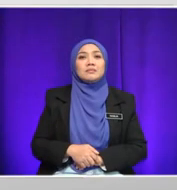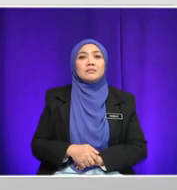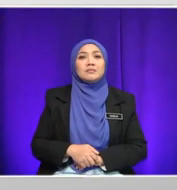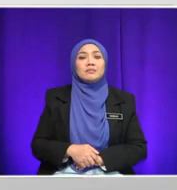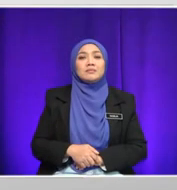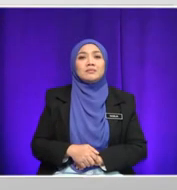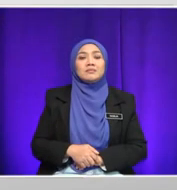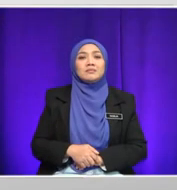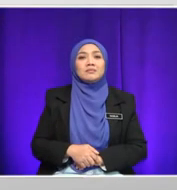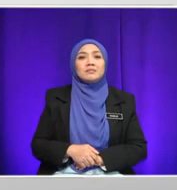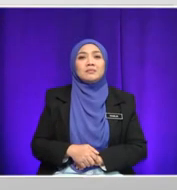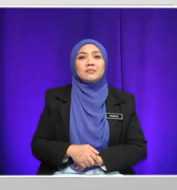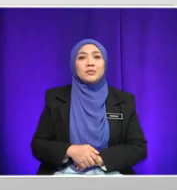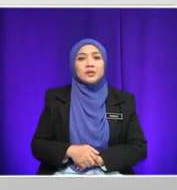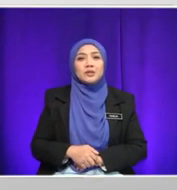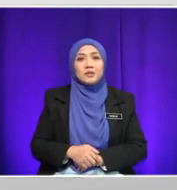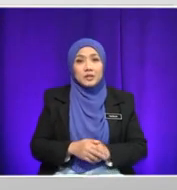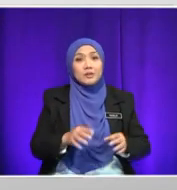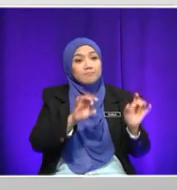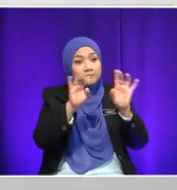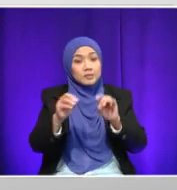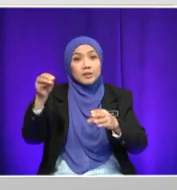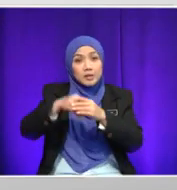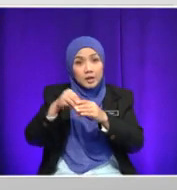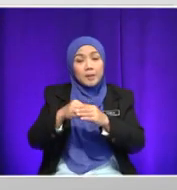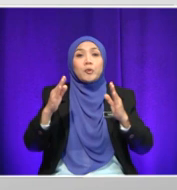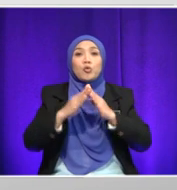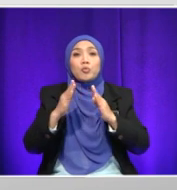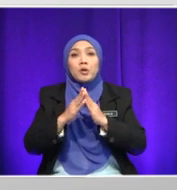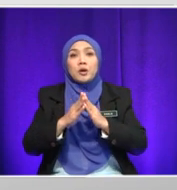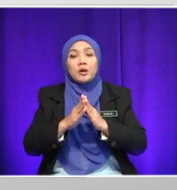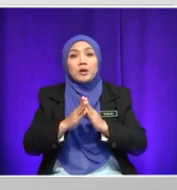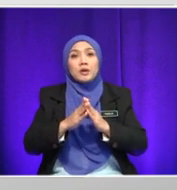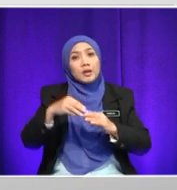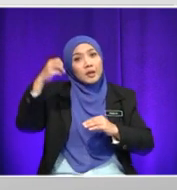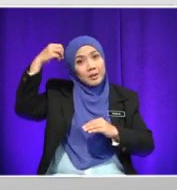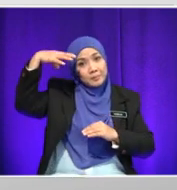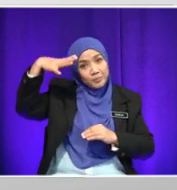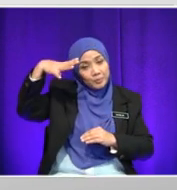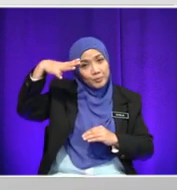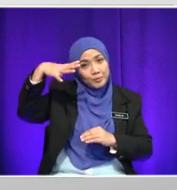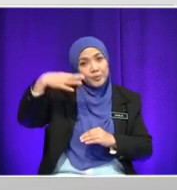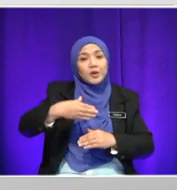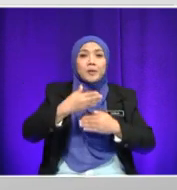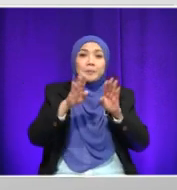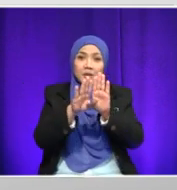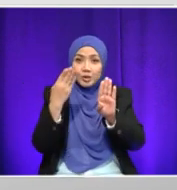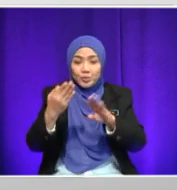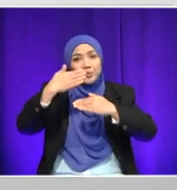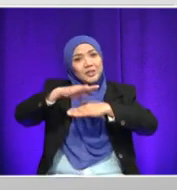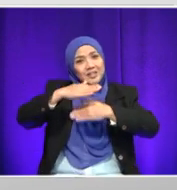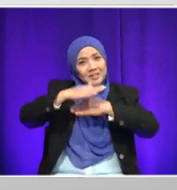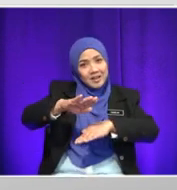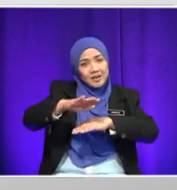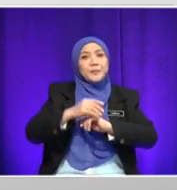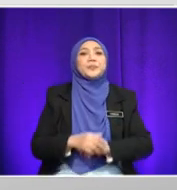dalam ruang rumah termasuk beban bunga lampu dan kipas hiasan dinding hiasan pintu tingkat dan isi dari perlengkapan pada ruang